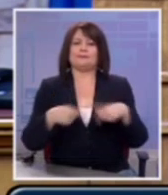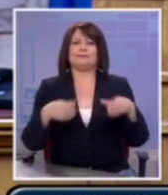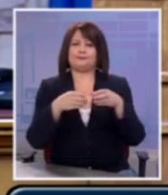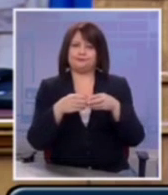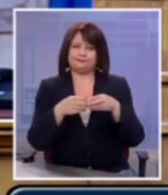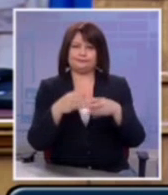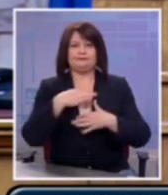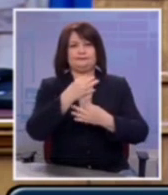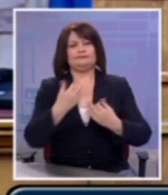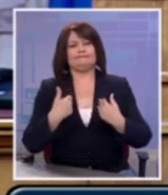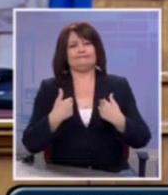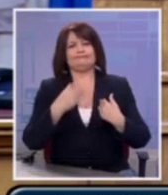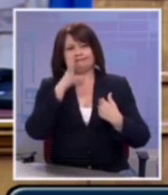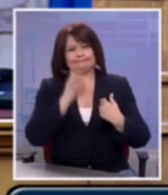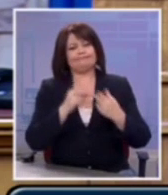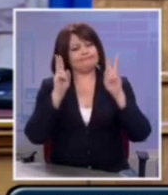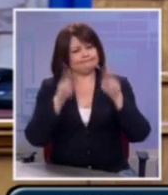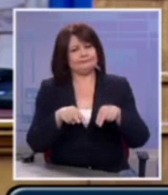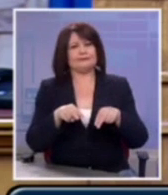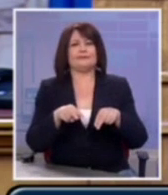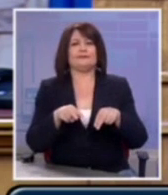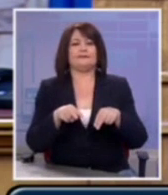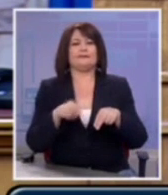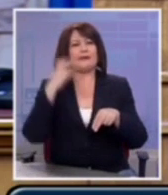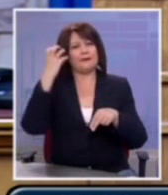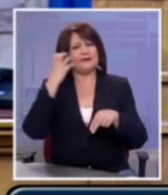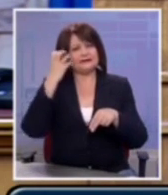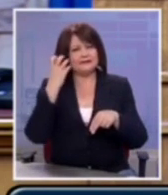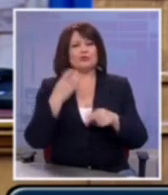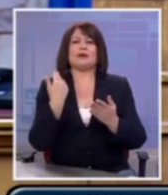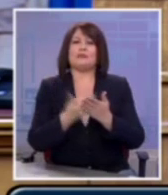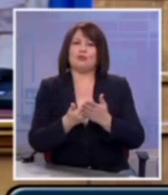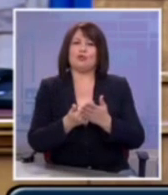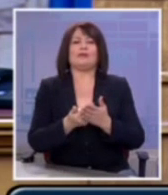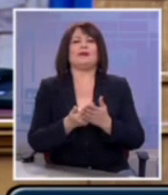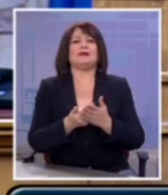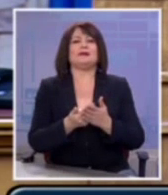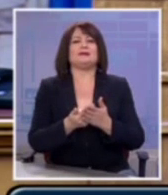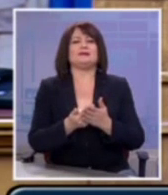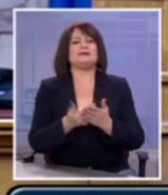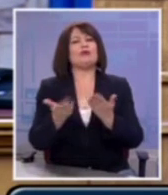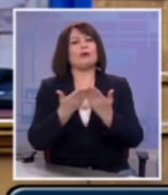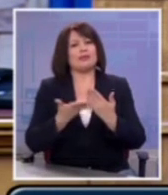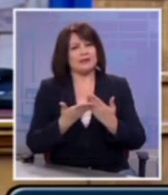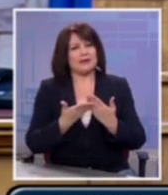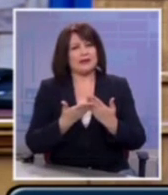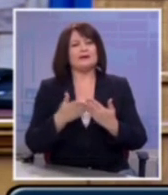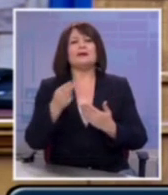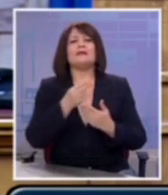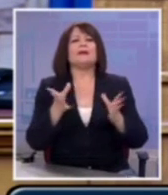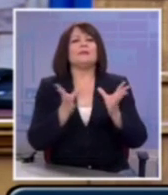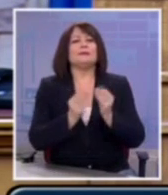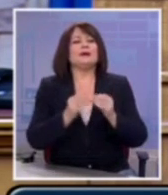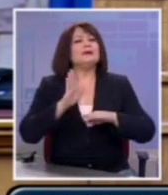την εκ μέρους μου ειλικρινή αναγνώριση της επιστημονικώς τεκμηριωμένης συμβολής τους ως προς τα αίτια